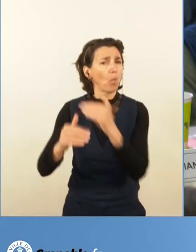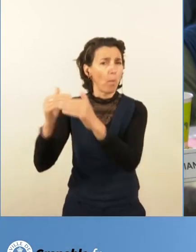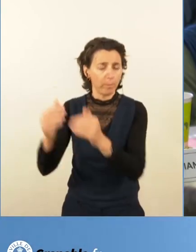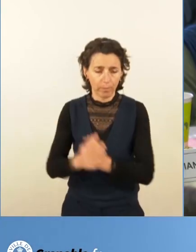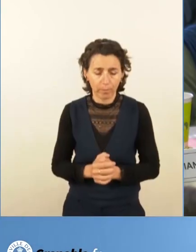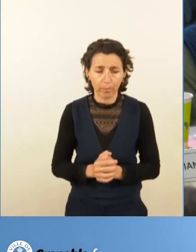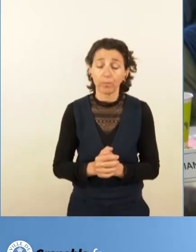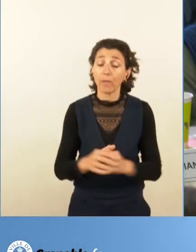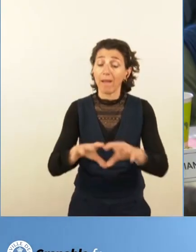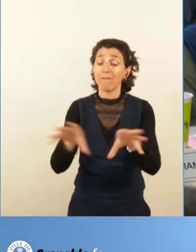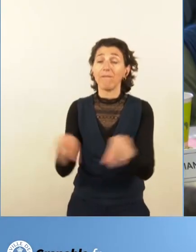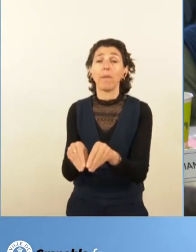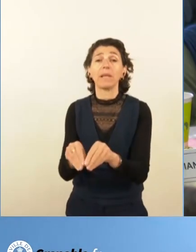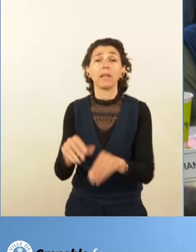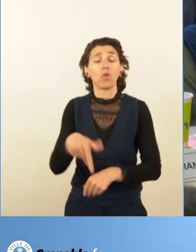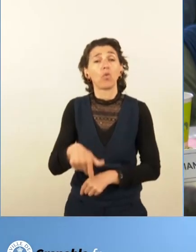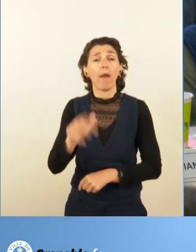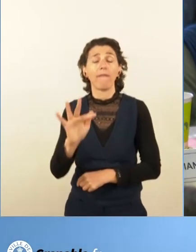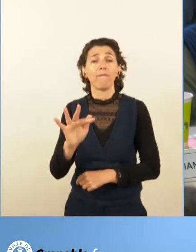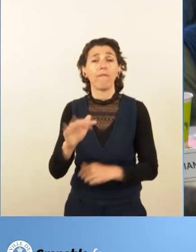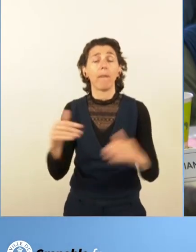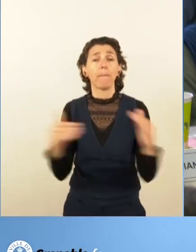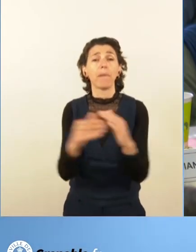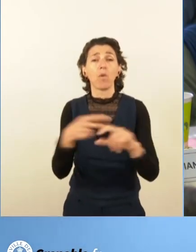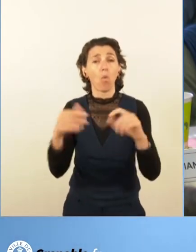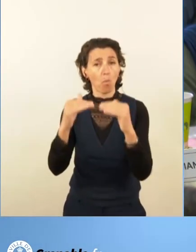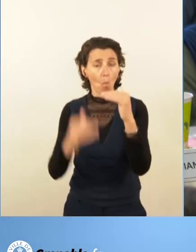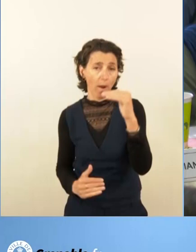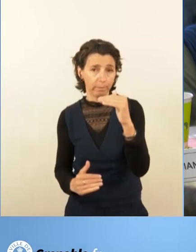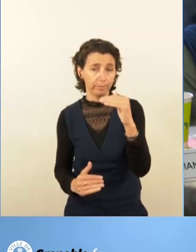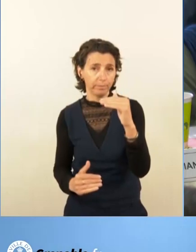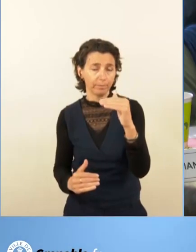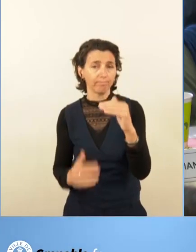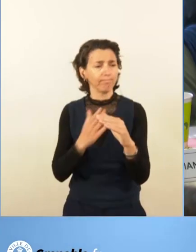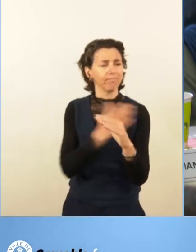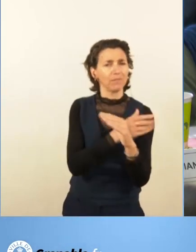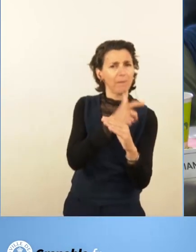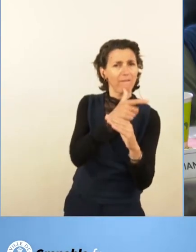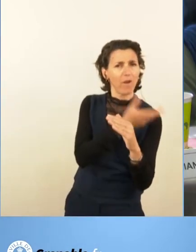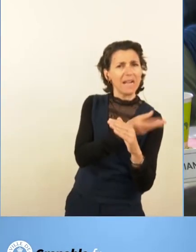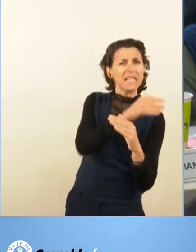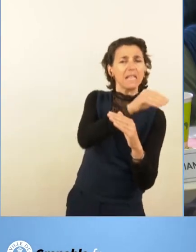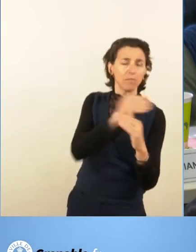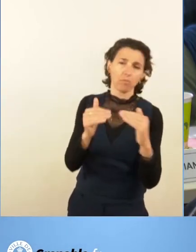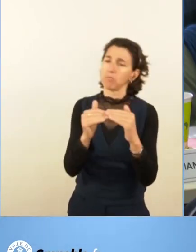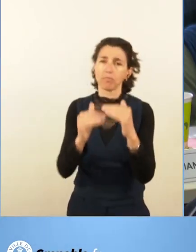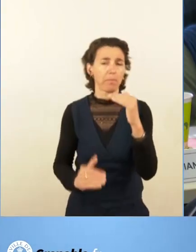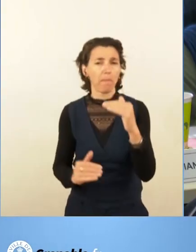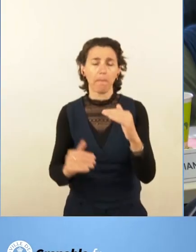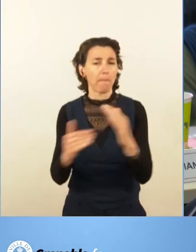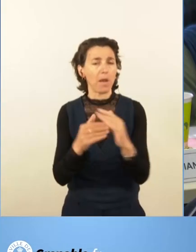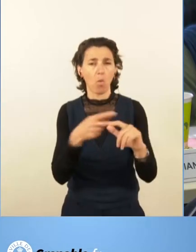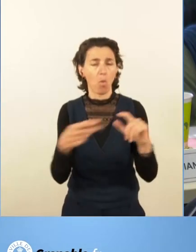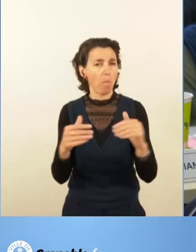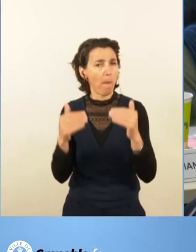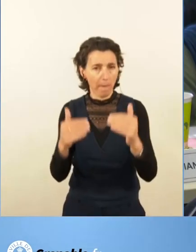ont caution familial inférieur à 1000 euros à qu'il était demandé auparavant un taux d'effort relativement important pour cela comme